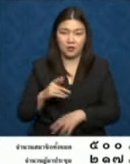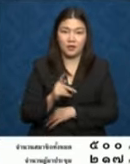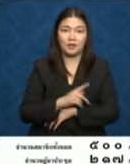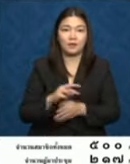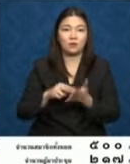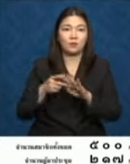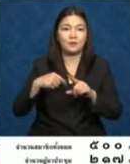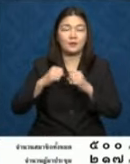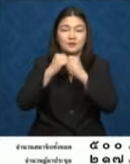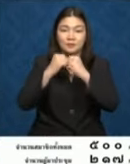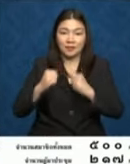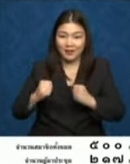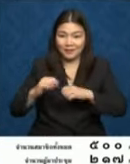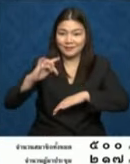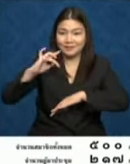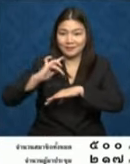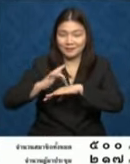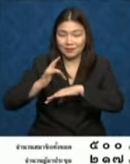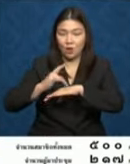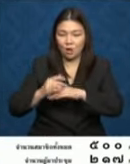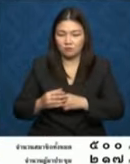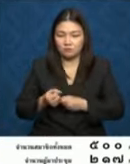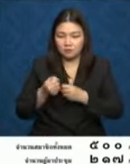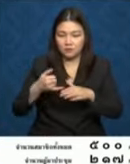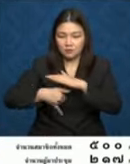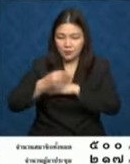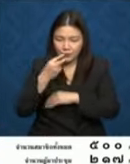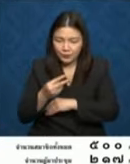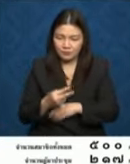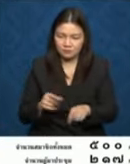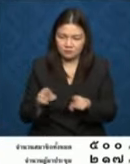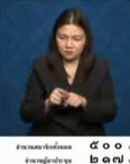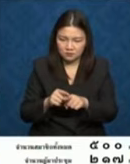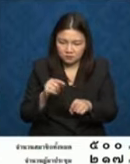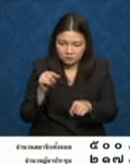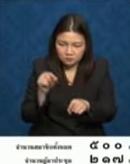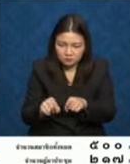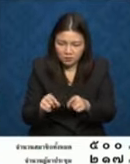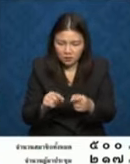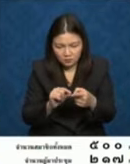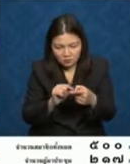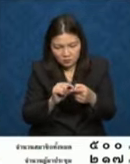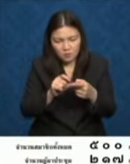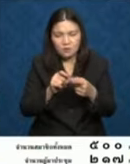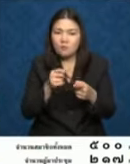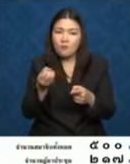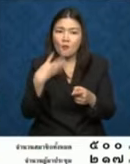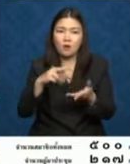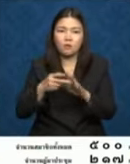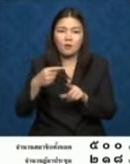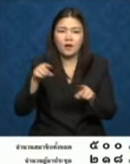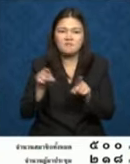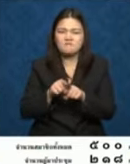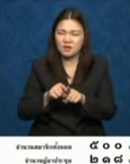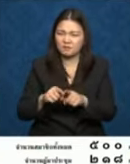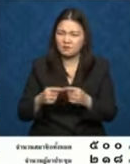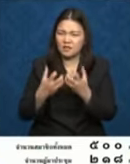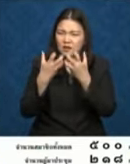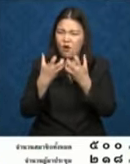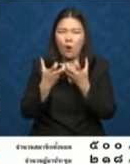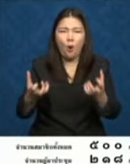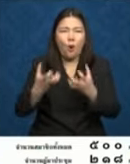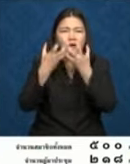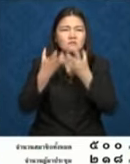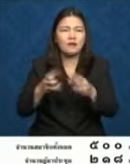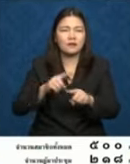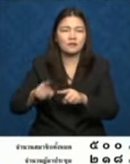ภาคก็บอกว่ามีพบโลหะหนักผสมอยู่ในน้ำด้วยและแหล่งน้ำนี้เป็นน้ำที่ชาวอำเภอแม่สายประปา